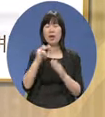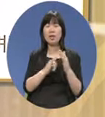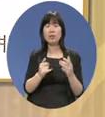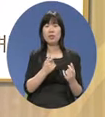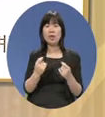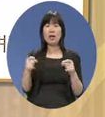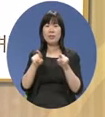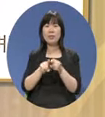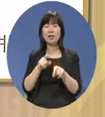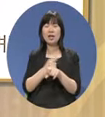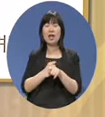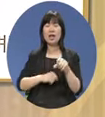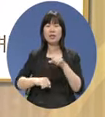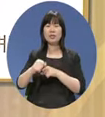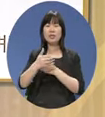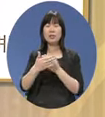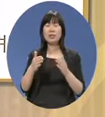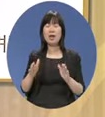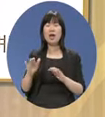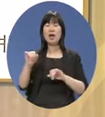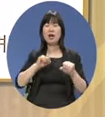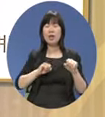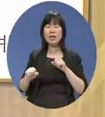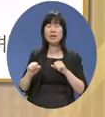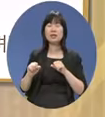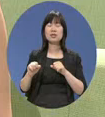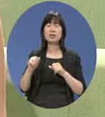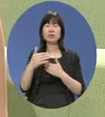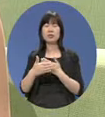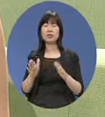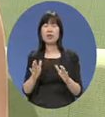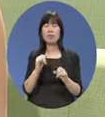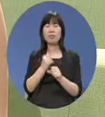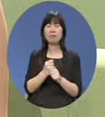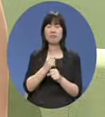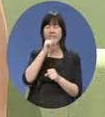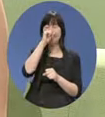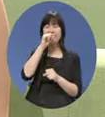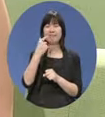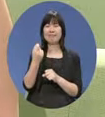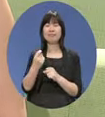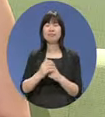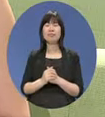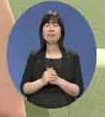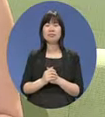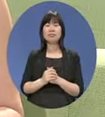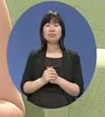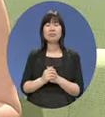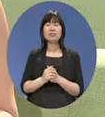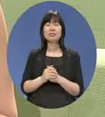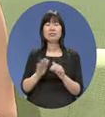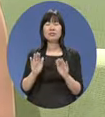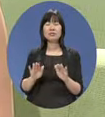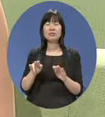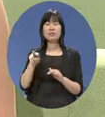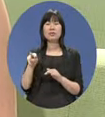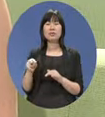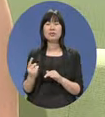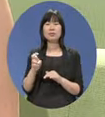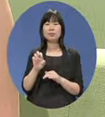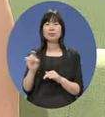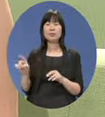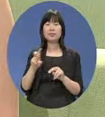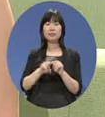수 있는 활동적인 방과 활동 액티비티 룸으로 좀 꾸몄으면 좋겠다라는 네. 거예요. 그래서 사실 소파 같은